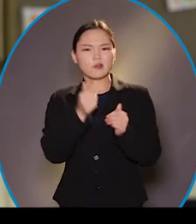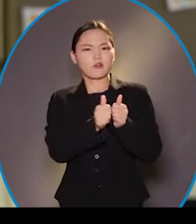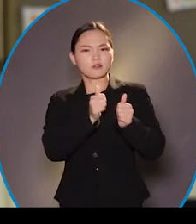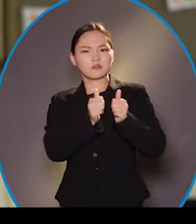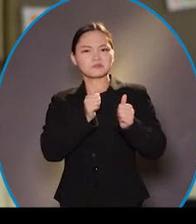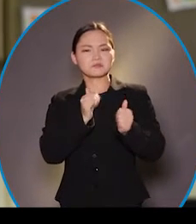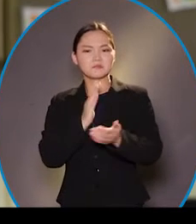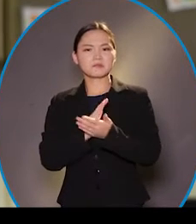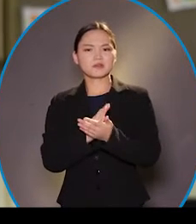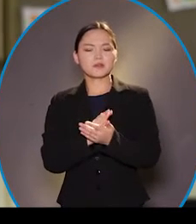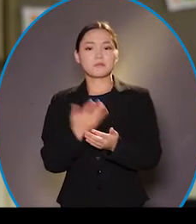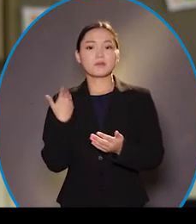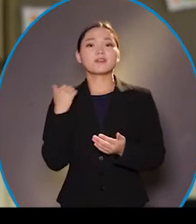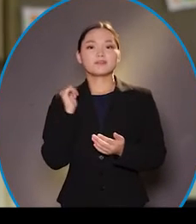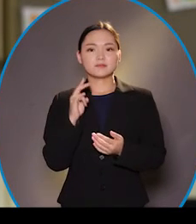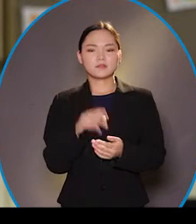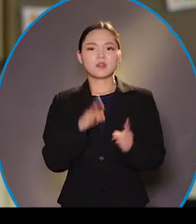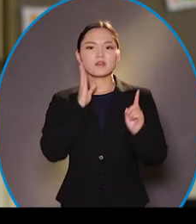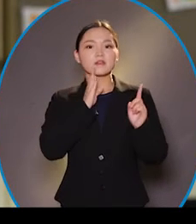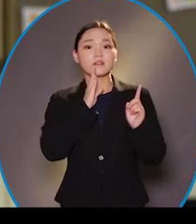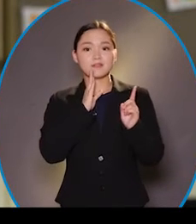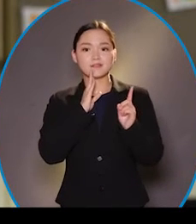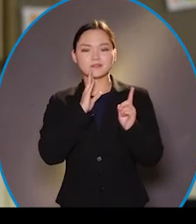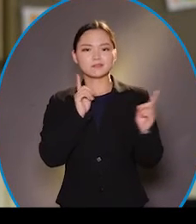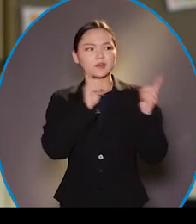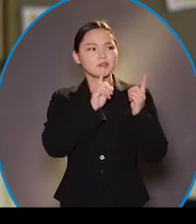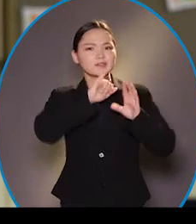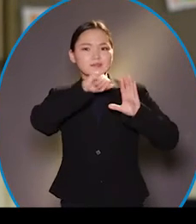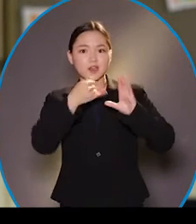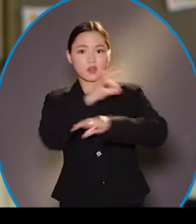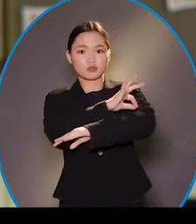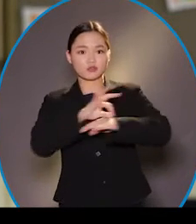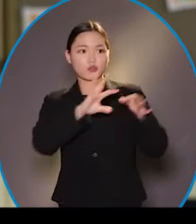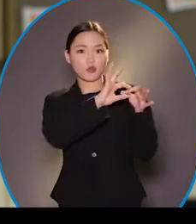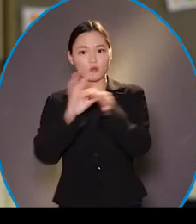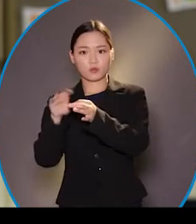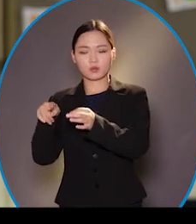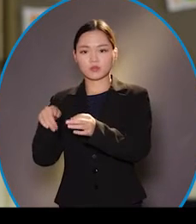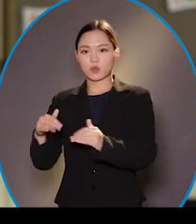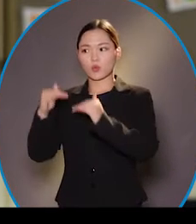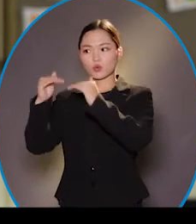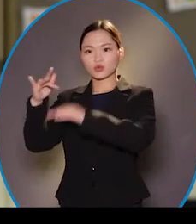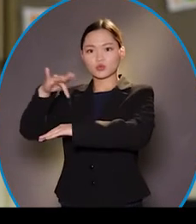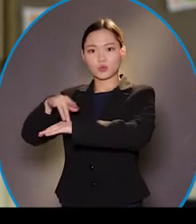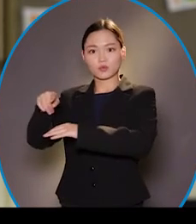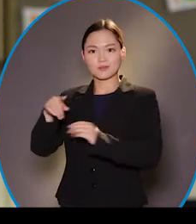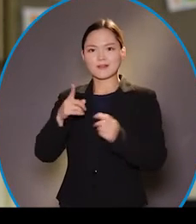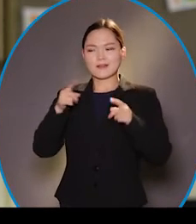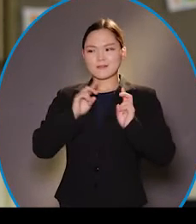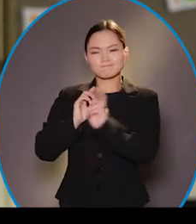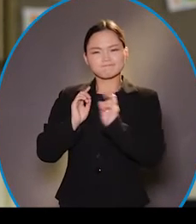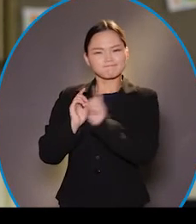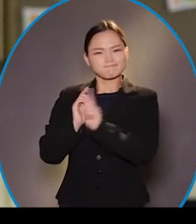хазралтай байсан. Тэгээд ээж нь тэгээд энэ Жаки Цэслүүрэнд энэ хүүхд төслийн төвд давхар хичээлснээр бас